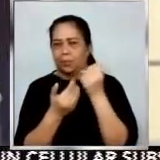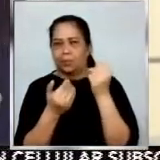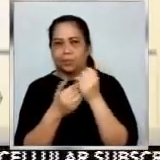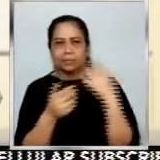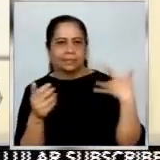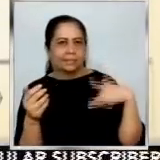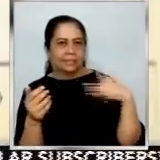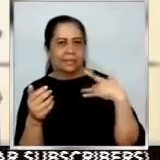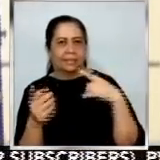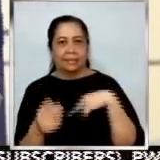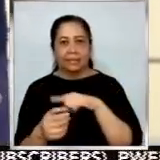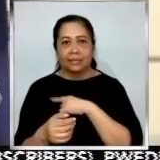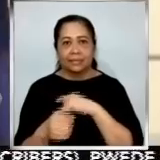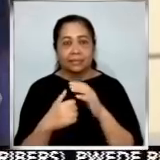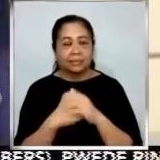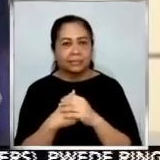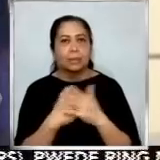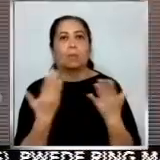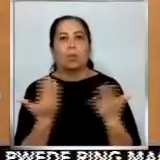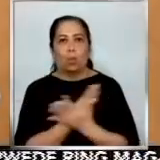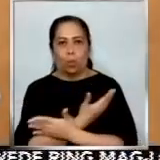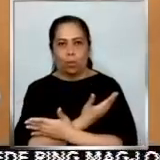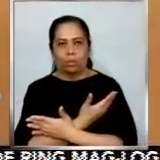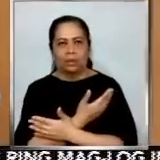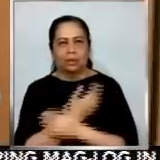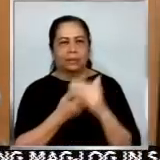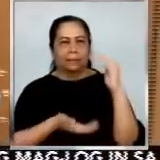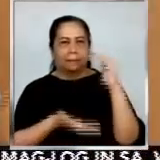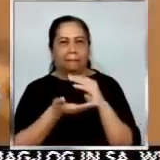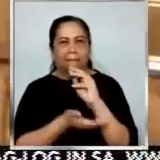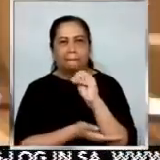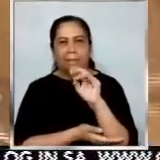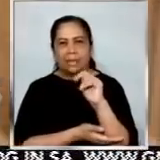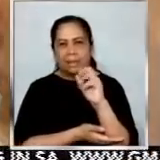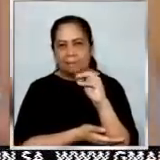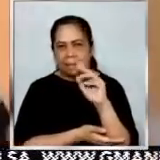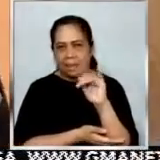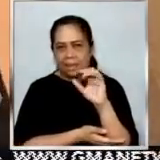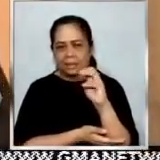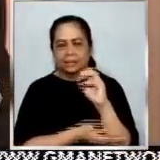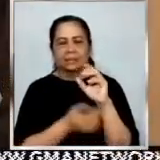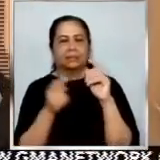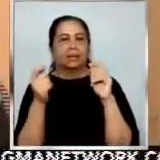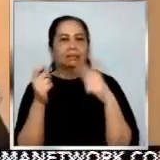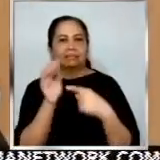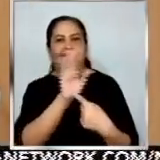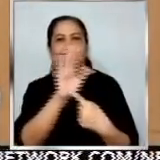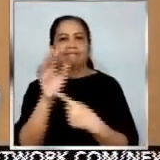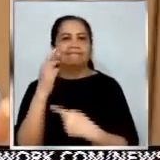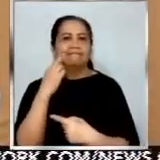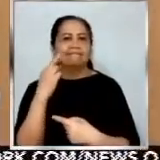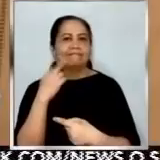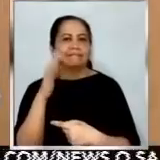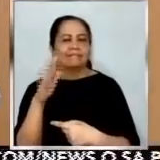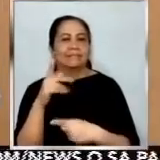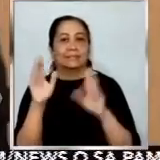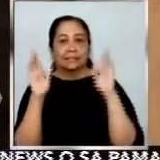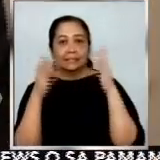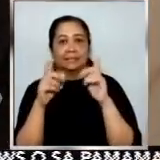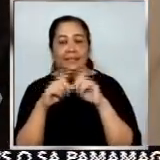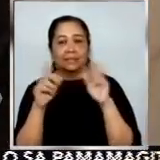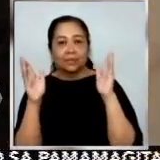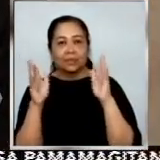namin is modern na minimalist. Sa minimalist condo, inilabas ni Rhian ang kanyang pagiging neat